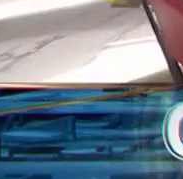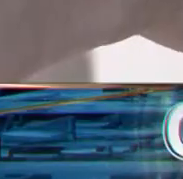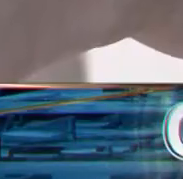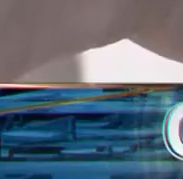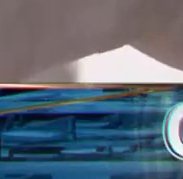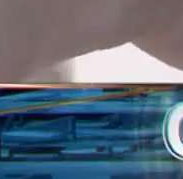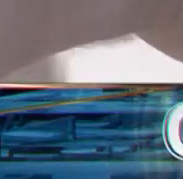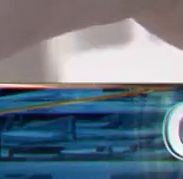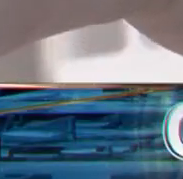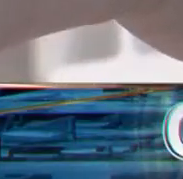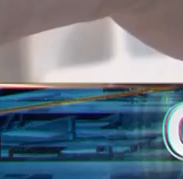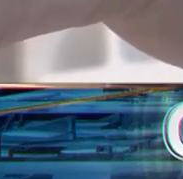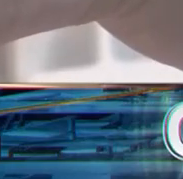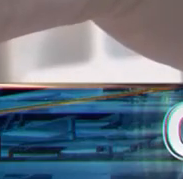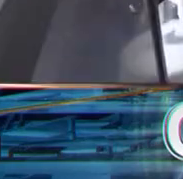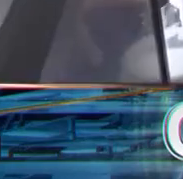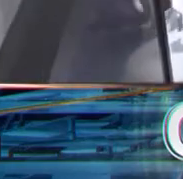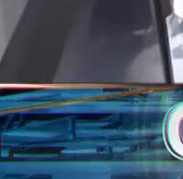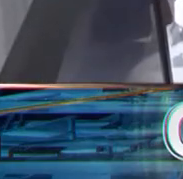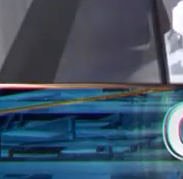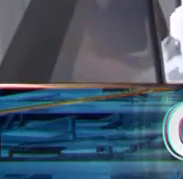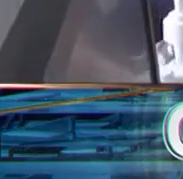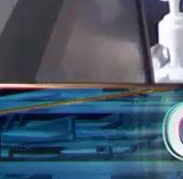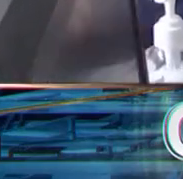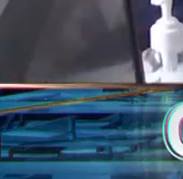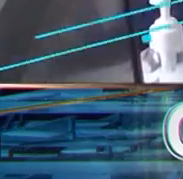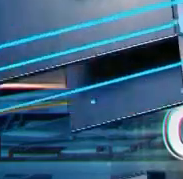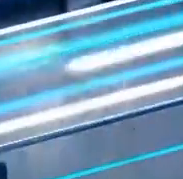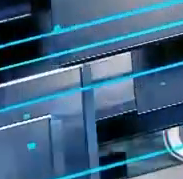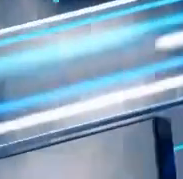Прививка здоровья. Началась кампания по вакцинации против гриппа.